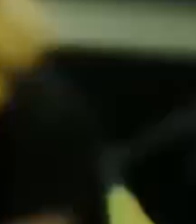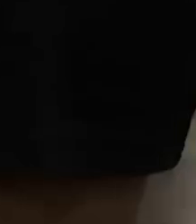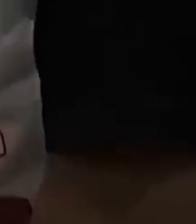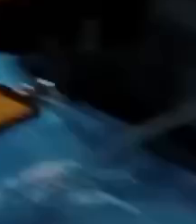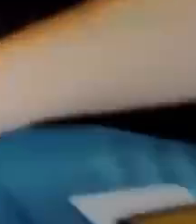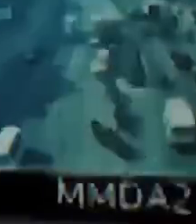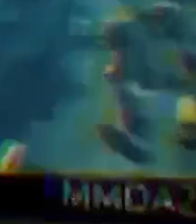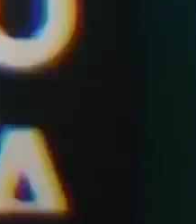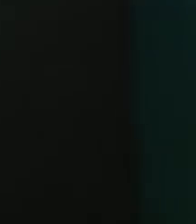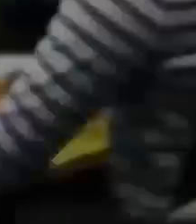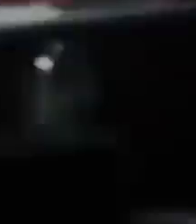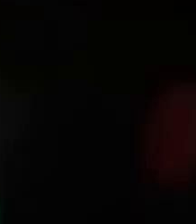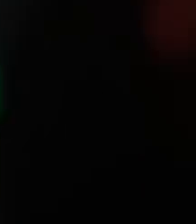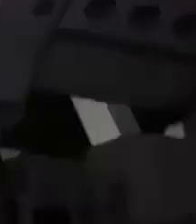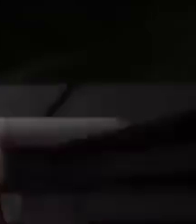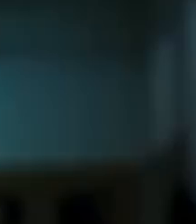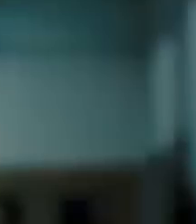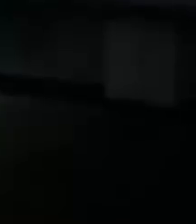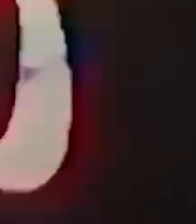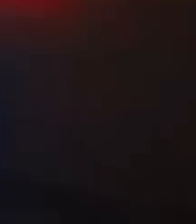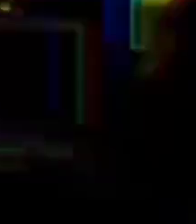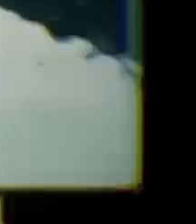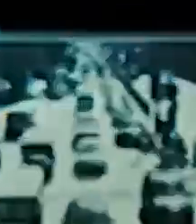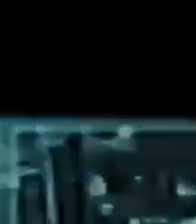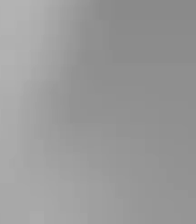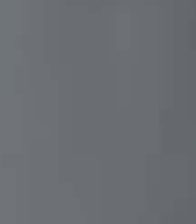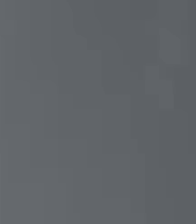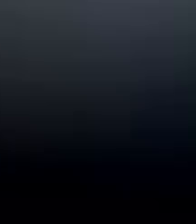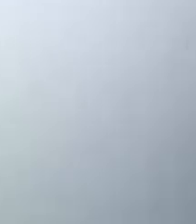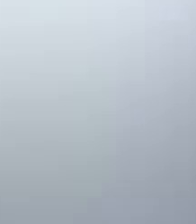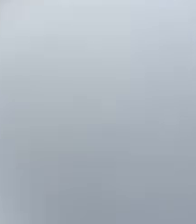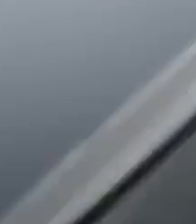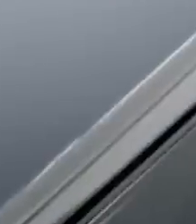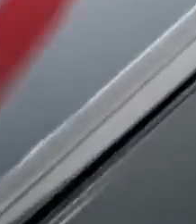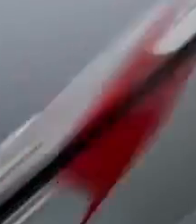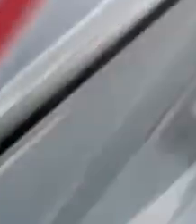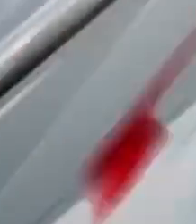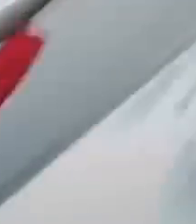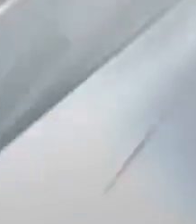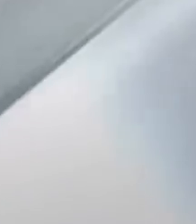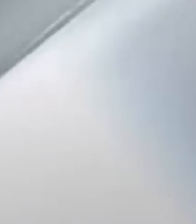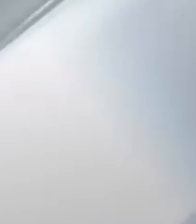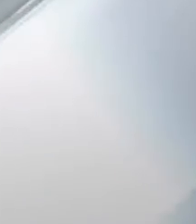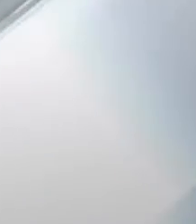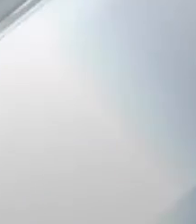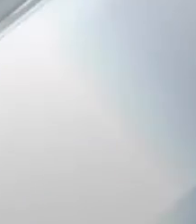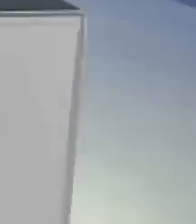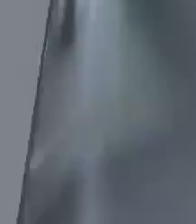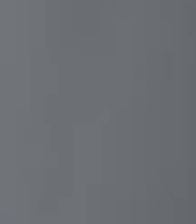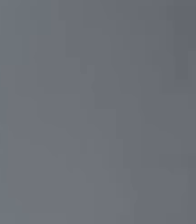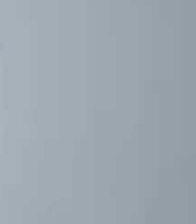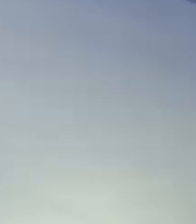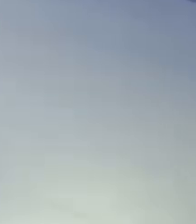Live mula sa GMA Network Center, ito ang 24 Oras.